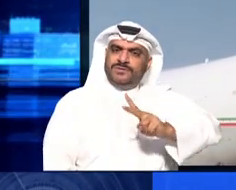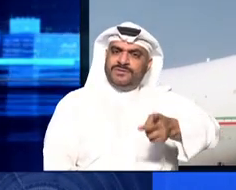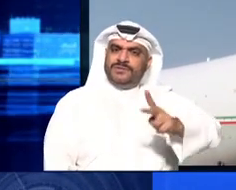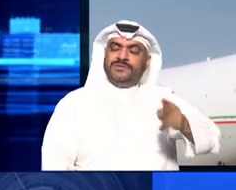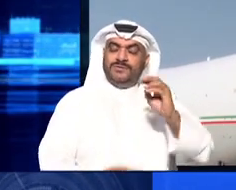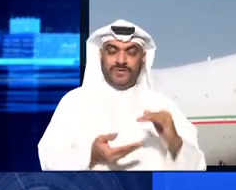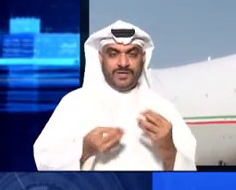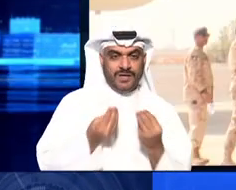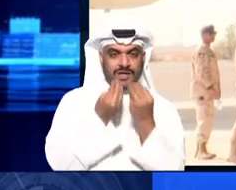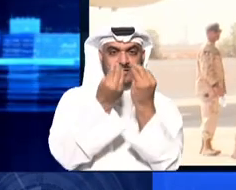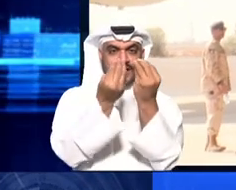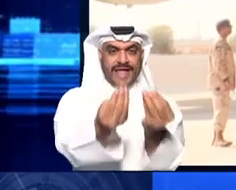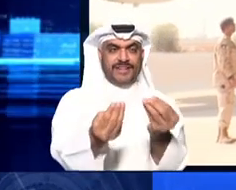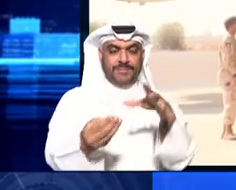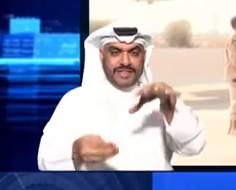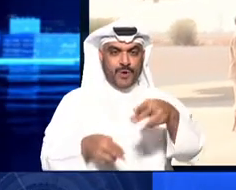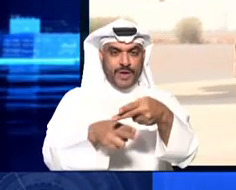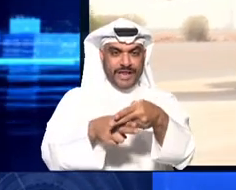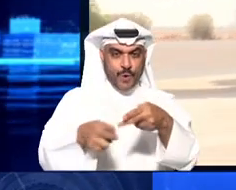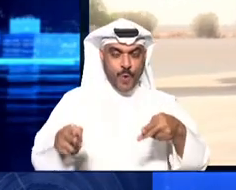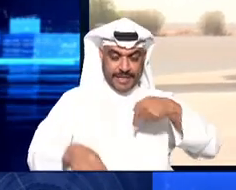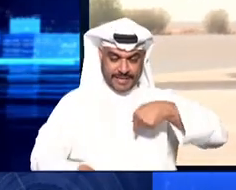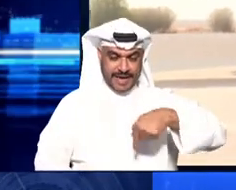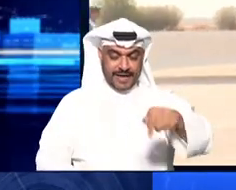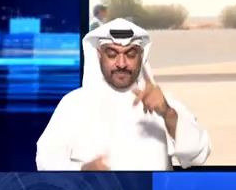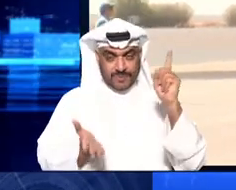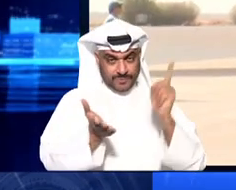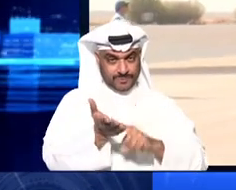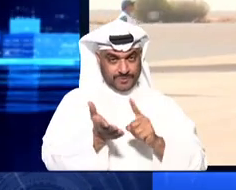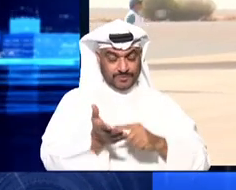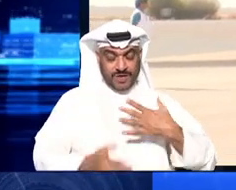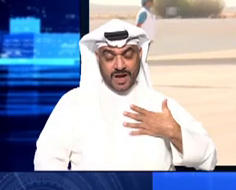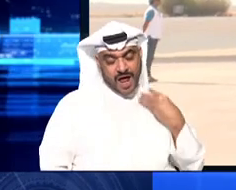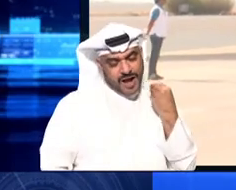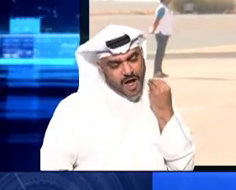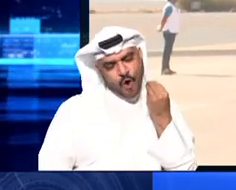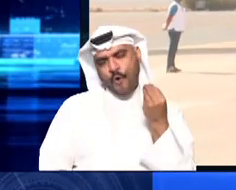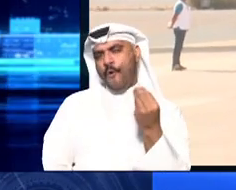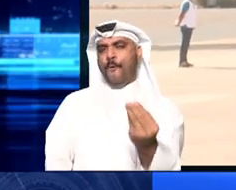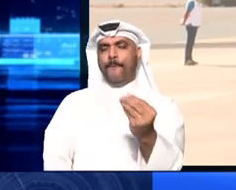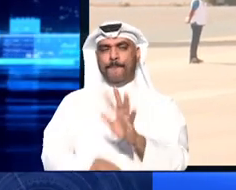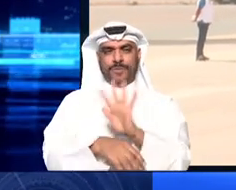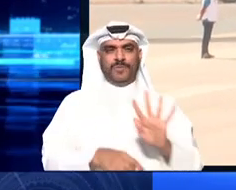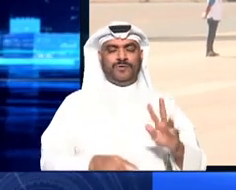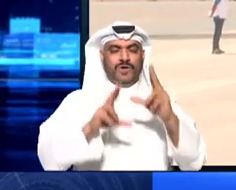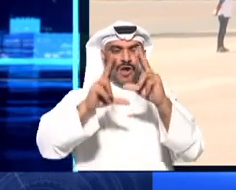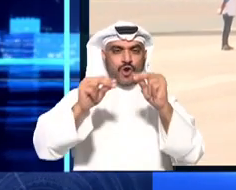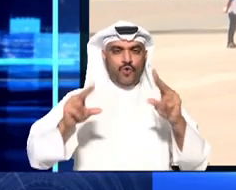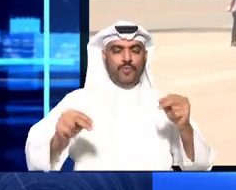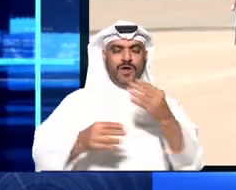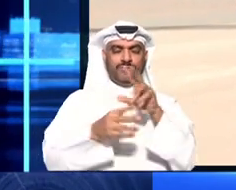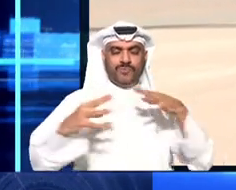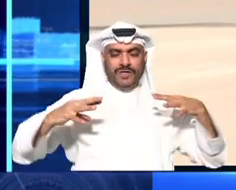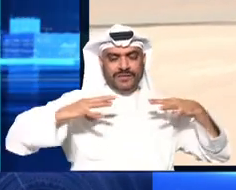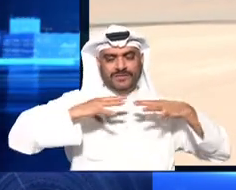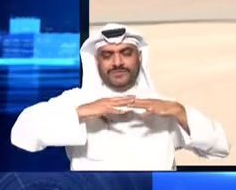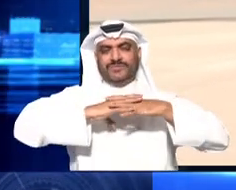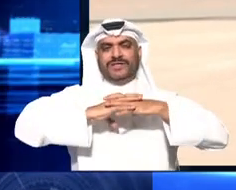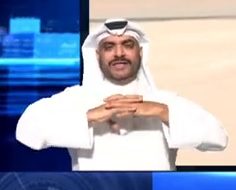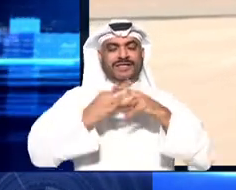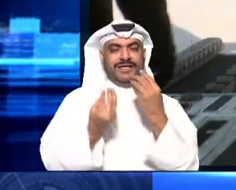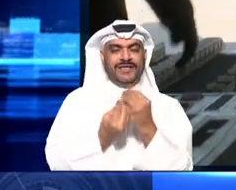دولة الكويت، والتي الحقيقة تعبر بالفعل عن مدى الارتباط بين